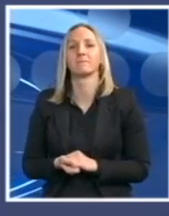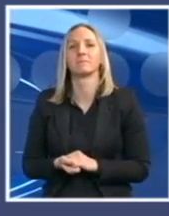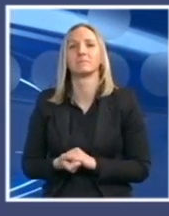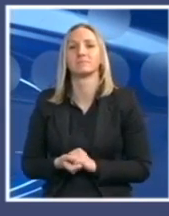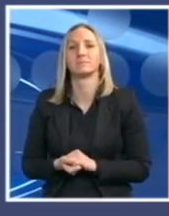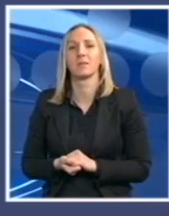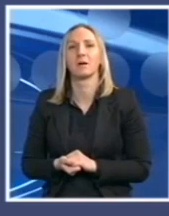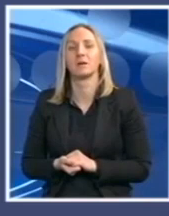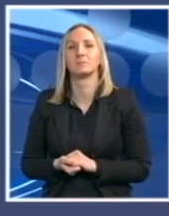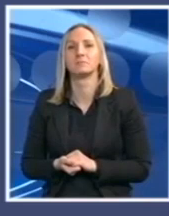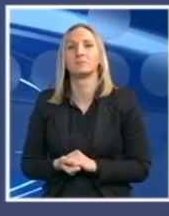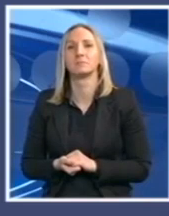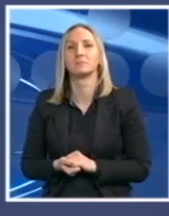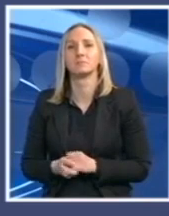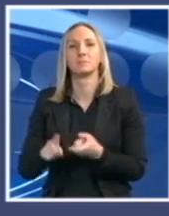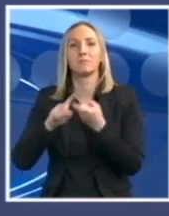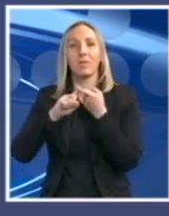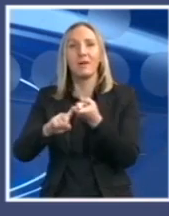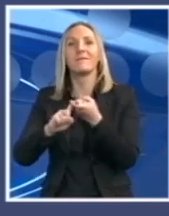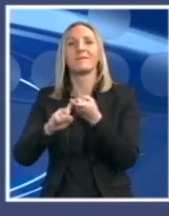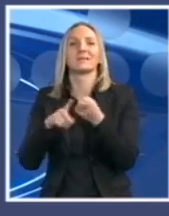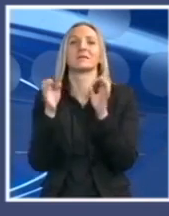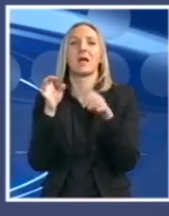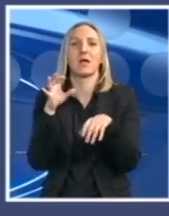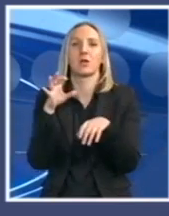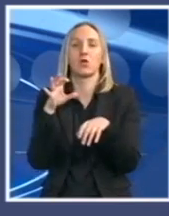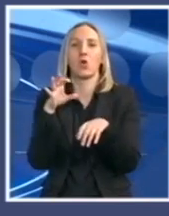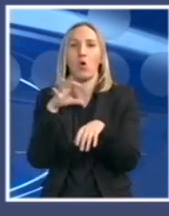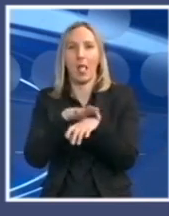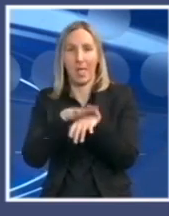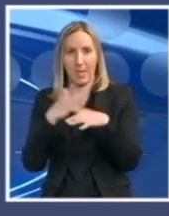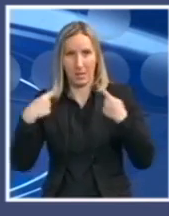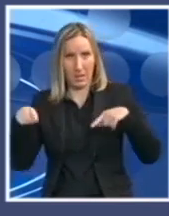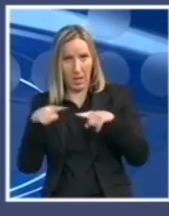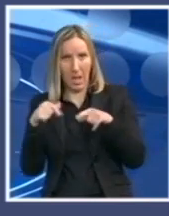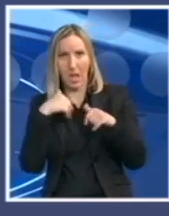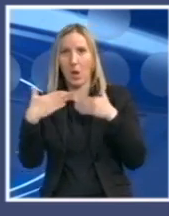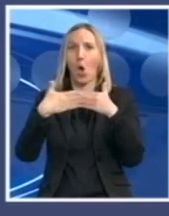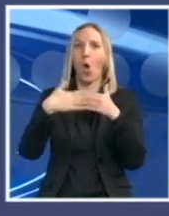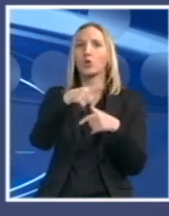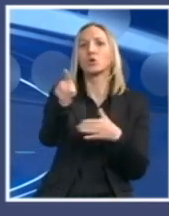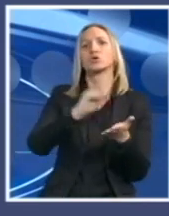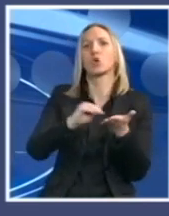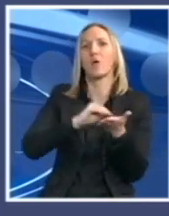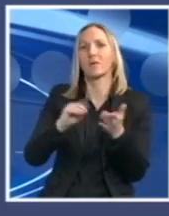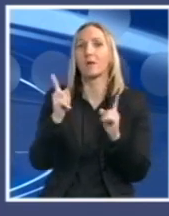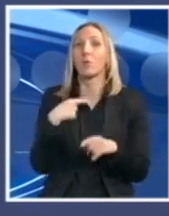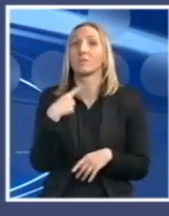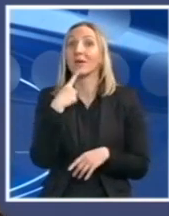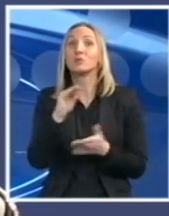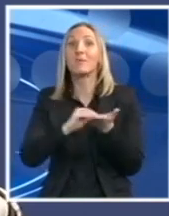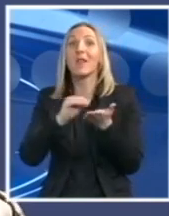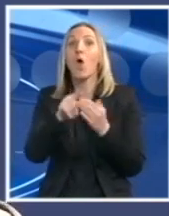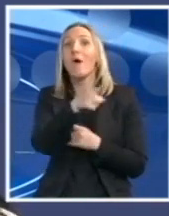Što se tiče odnosa prema struci, prema novinarima, moram da kažem da su novinari upravo ti